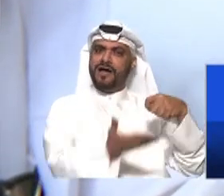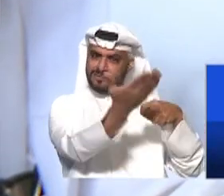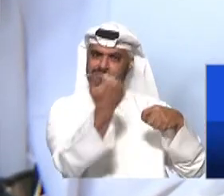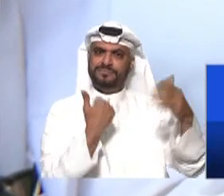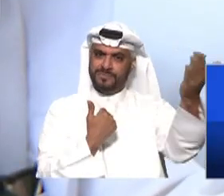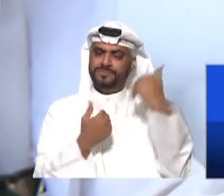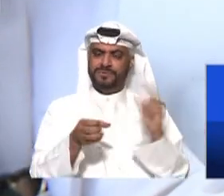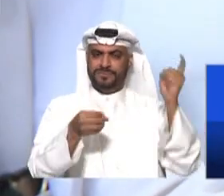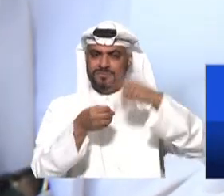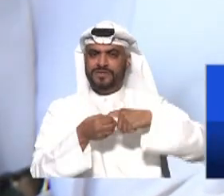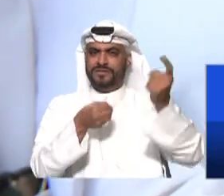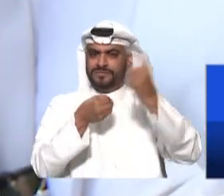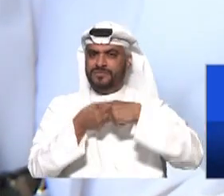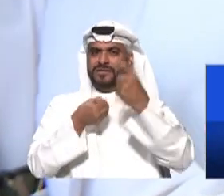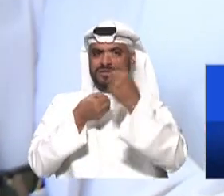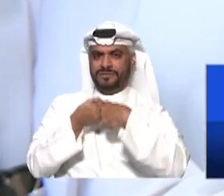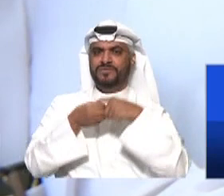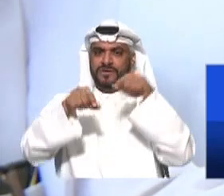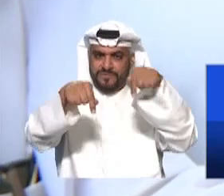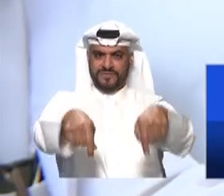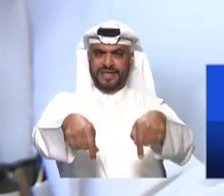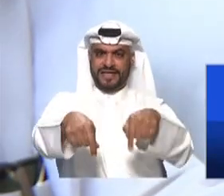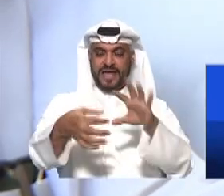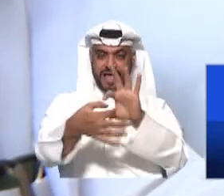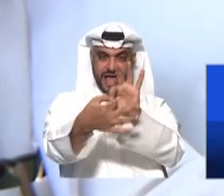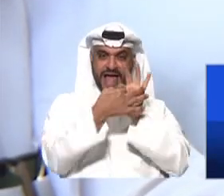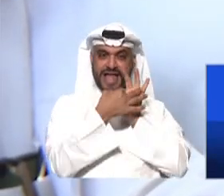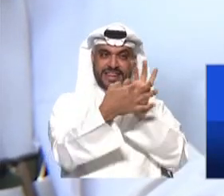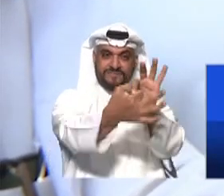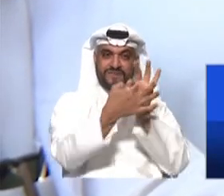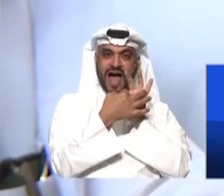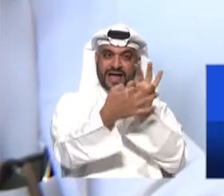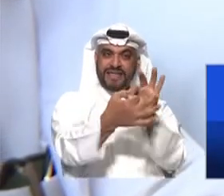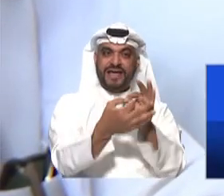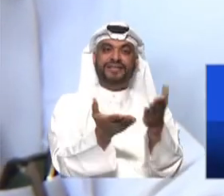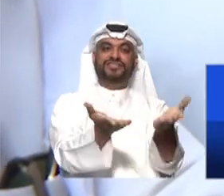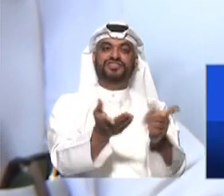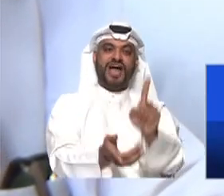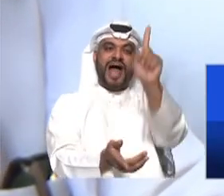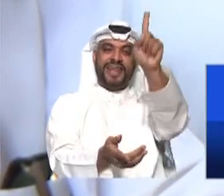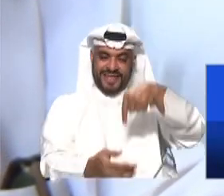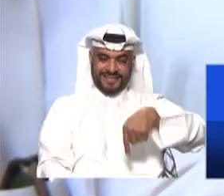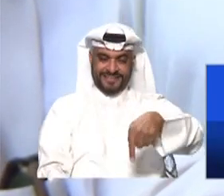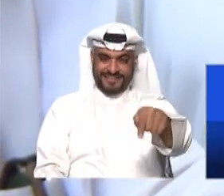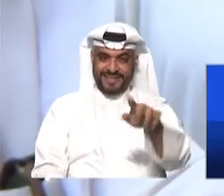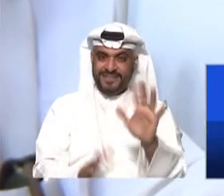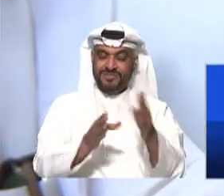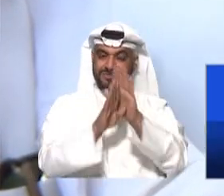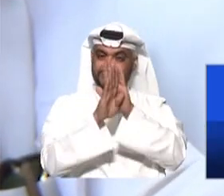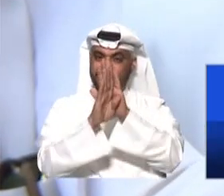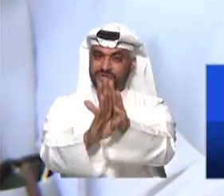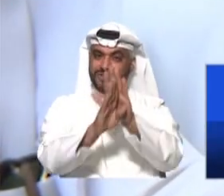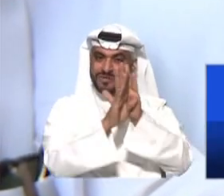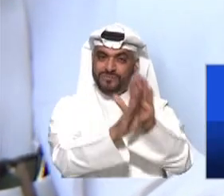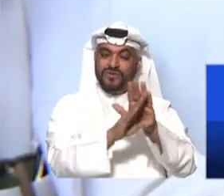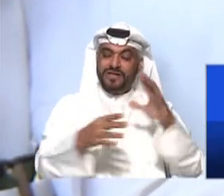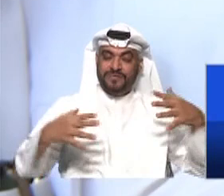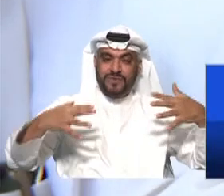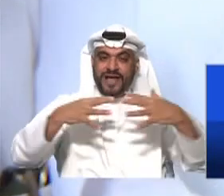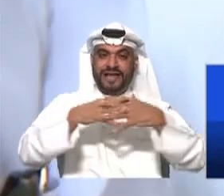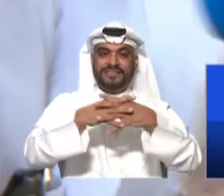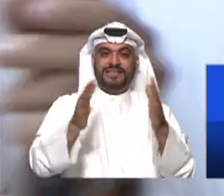النفط الاتفاقية أو ما يسمى الميمورندم أوف أندرستاندينغ، هي لدعم أواصر